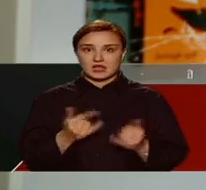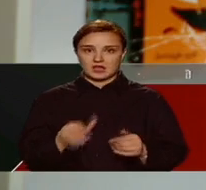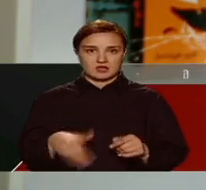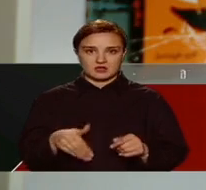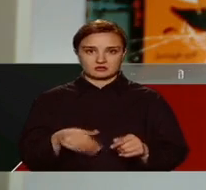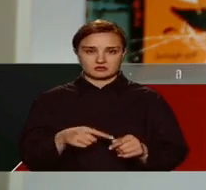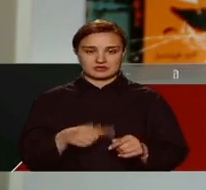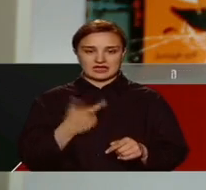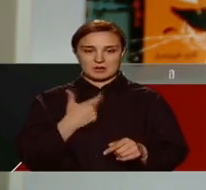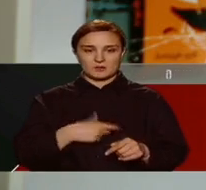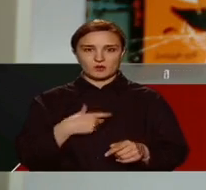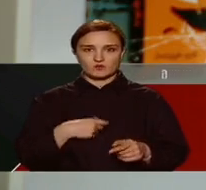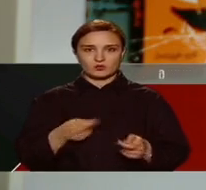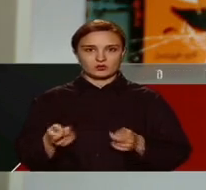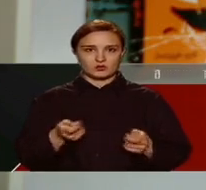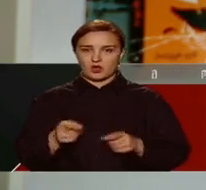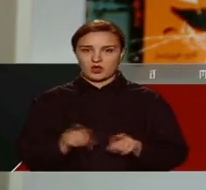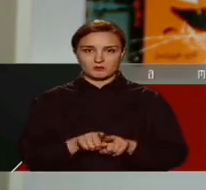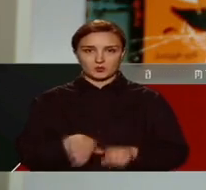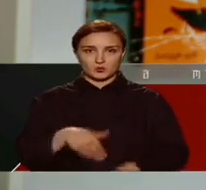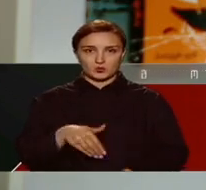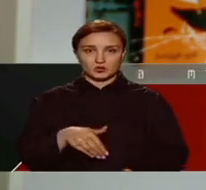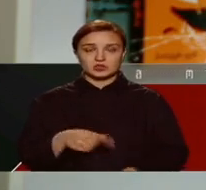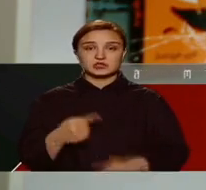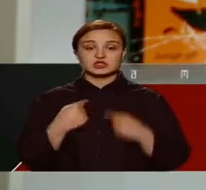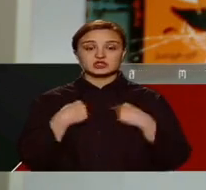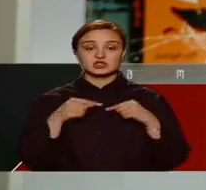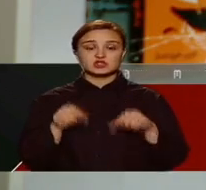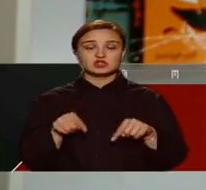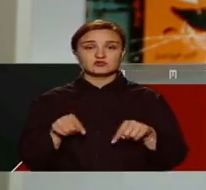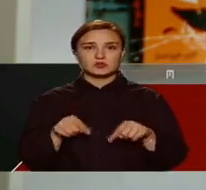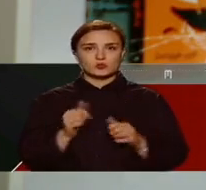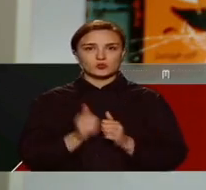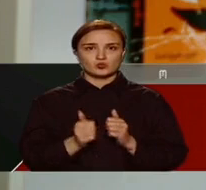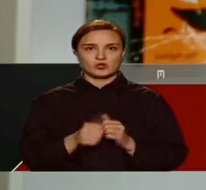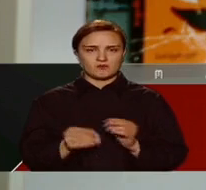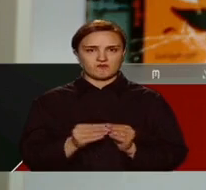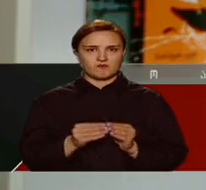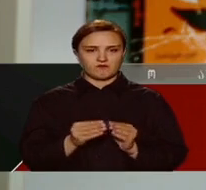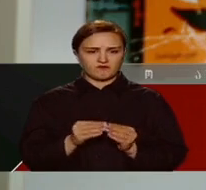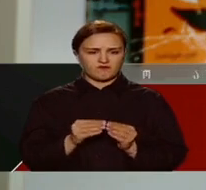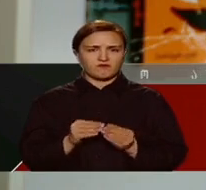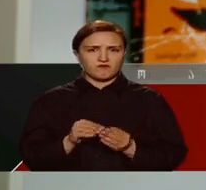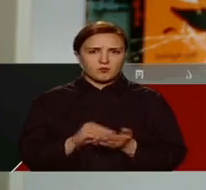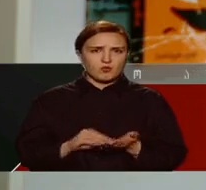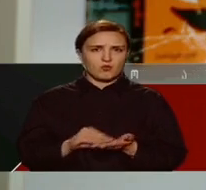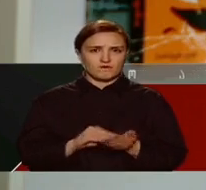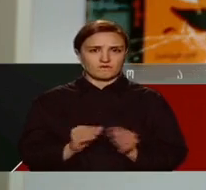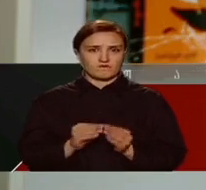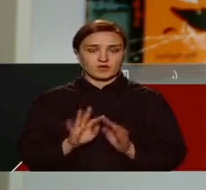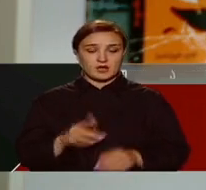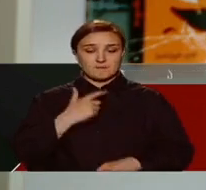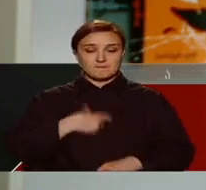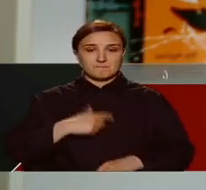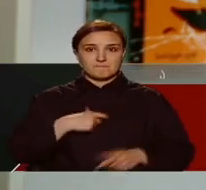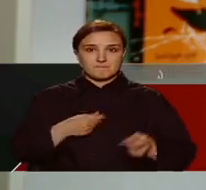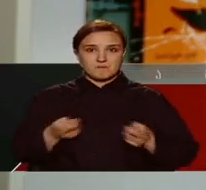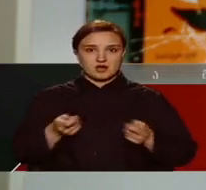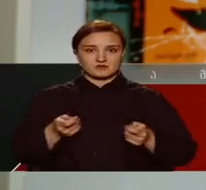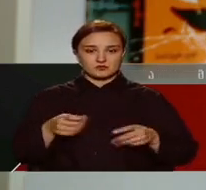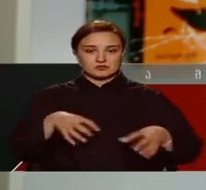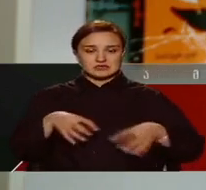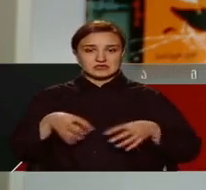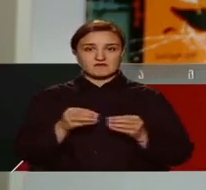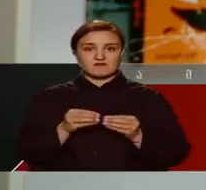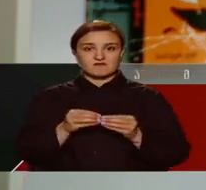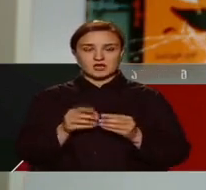როგორ ჩანს, ერთპიროვნული მართველობის. Და ჩვენ სუეს სისტემა გვაქვს და ერთპიროვნული მართველობის მიღება ევროპაში, როცა